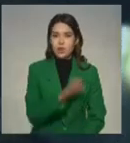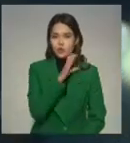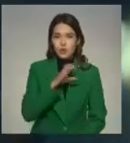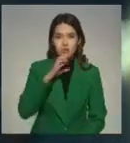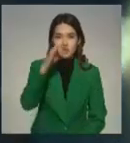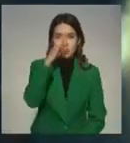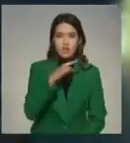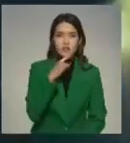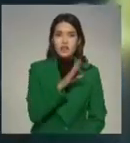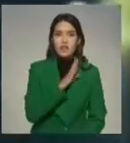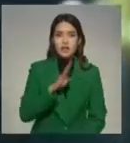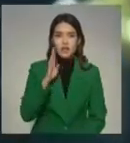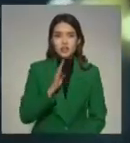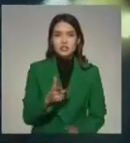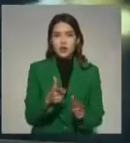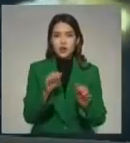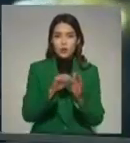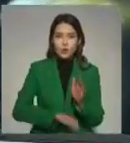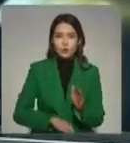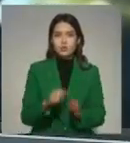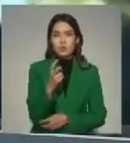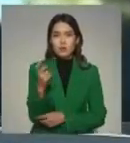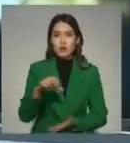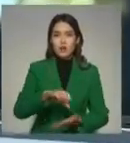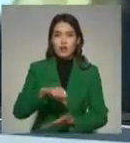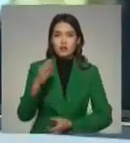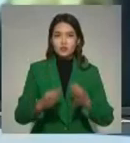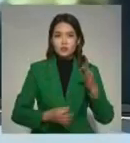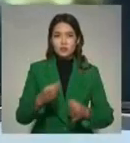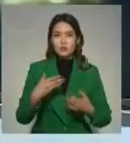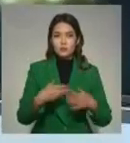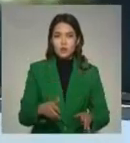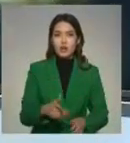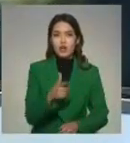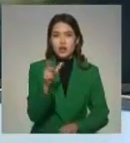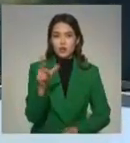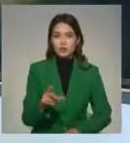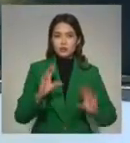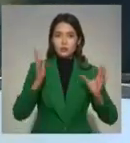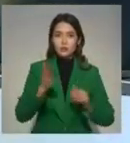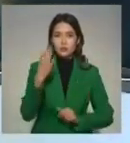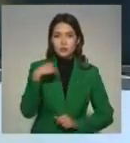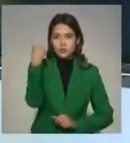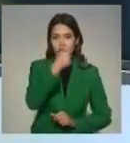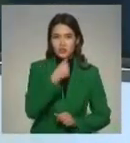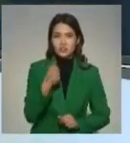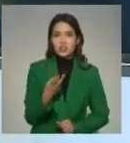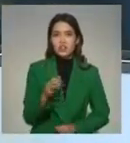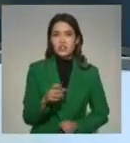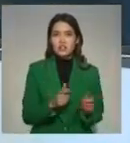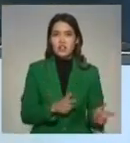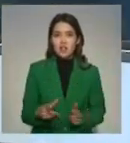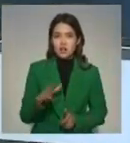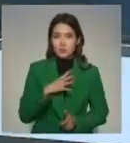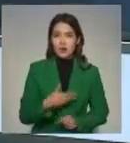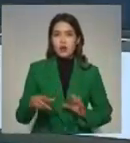Солтүстік Қазақстанда әйелді атып өлтірген орманшыға қатысты сот үкімі шықты. Аты шулы оқиға өткен жылдың шілде айында болған еді. Бауман